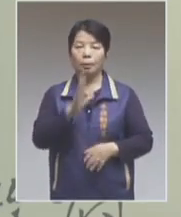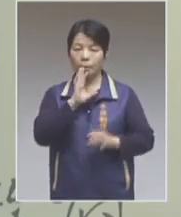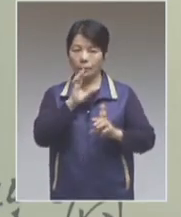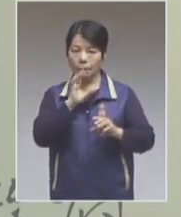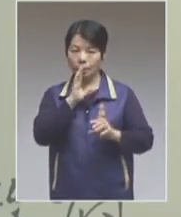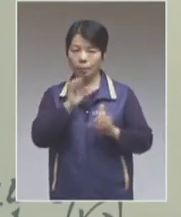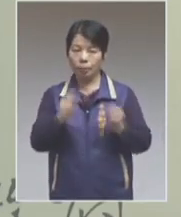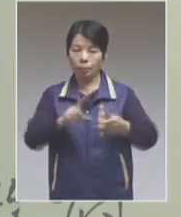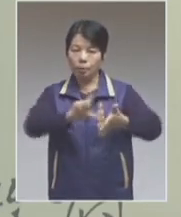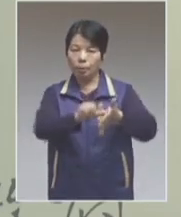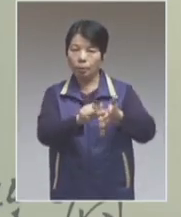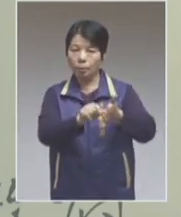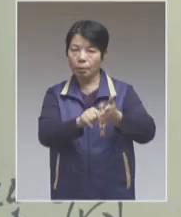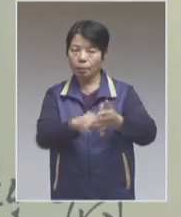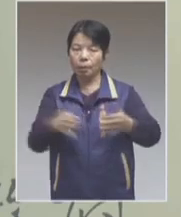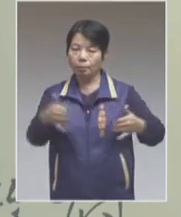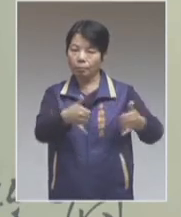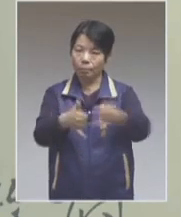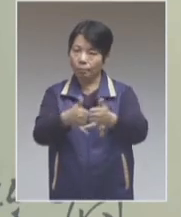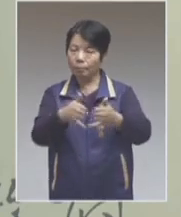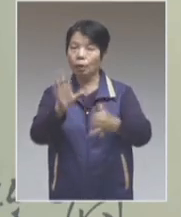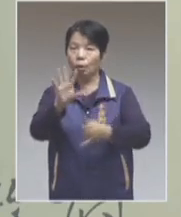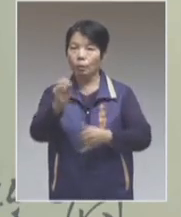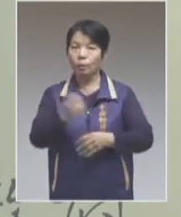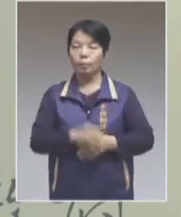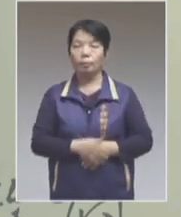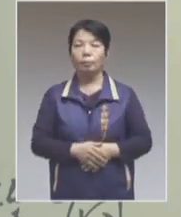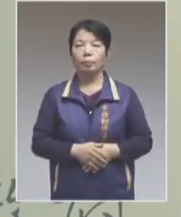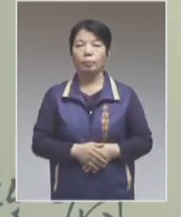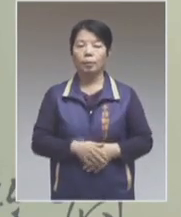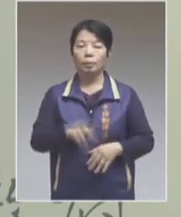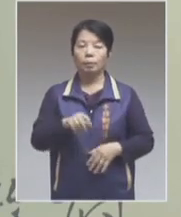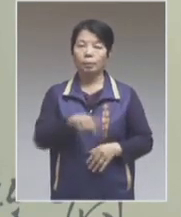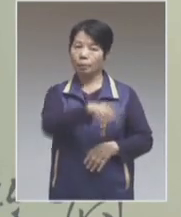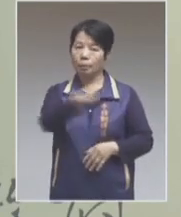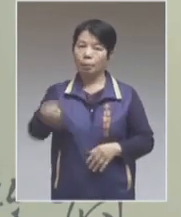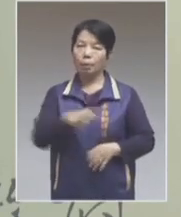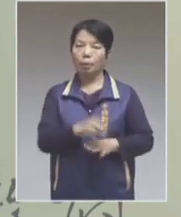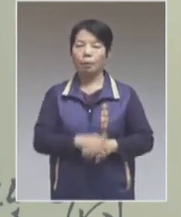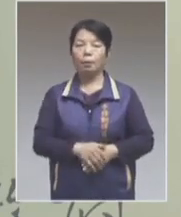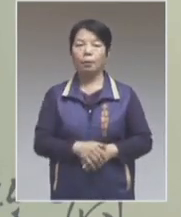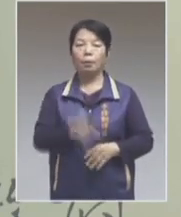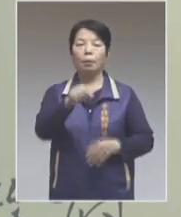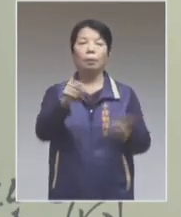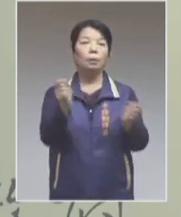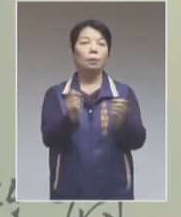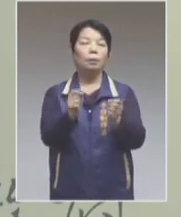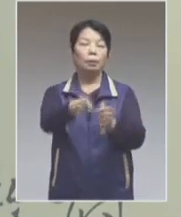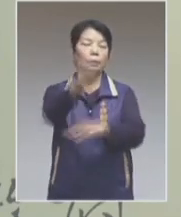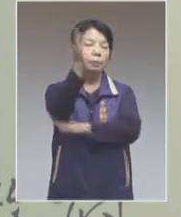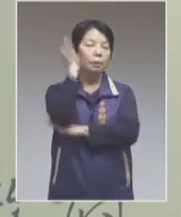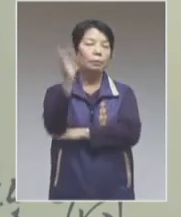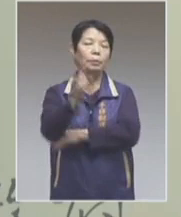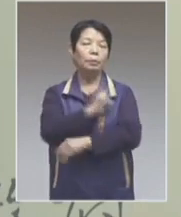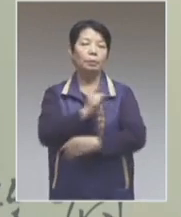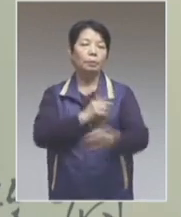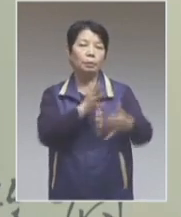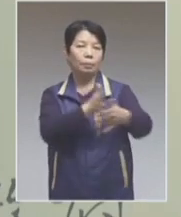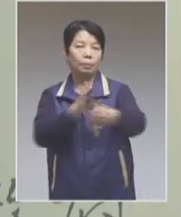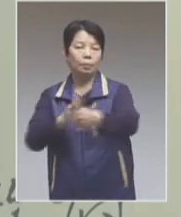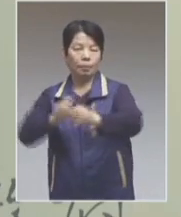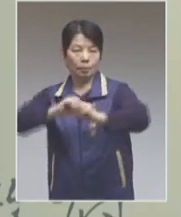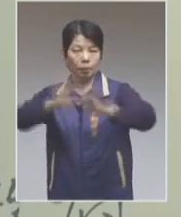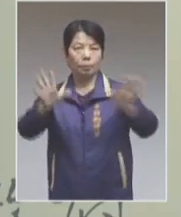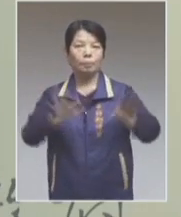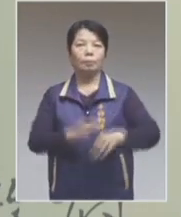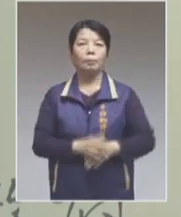个点位的这个接触风险，这个必须由当地的地方政府这边进行疫调再行公布，那